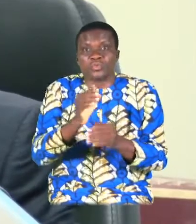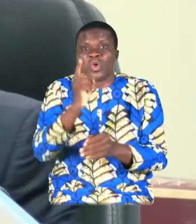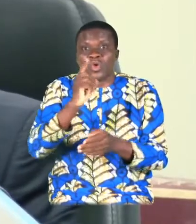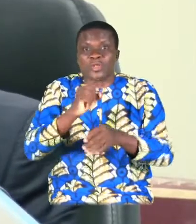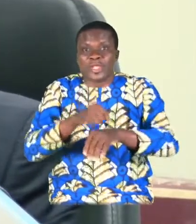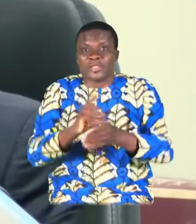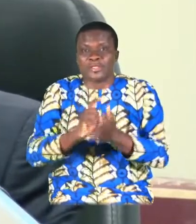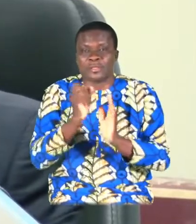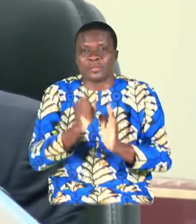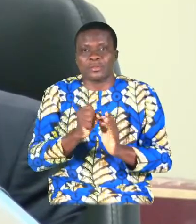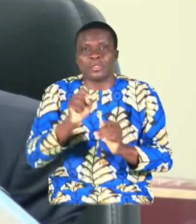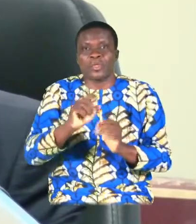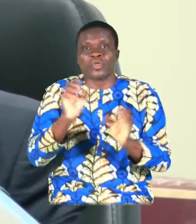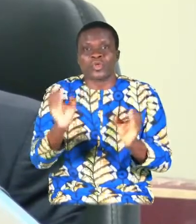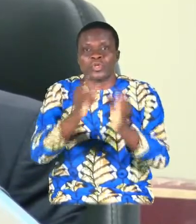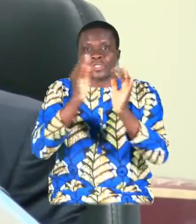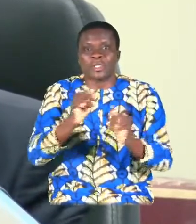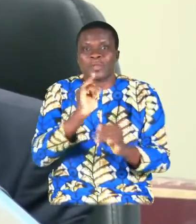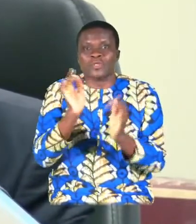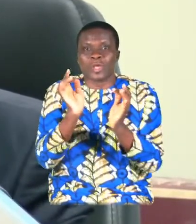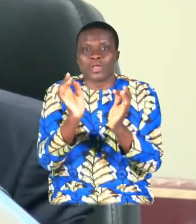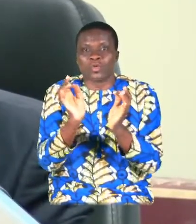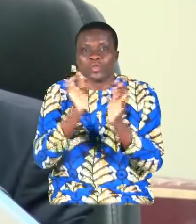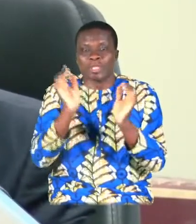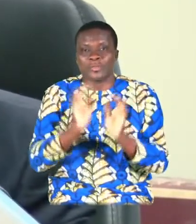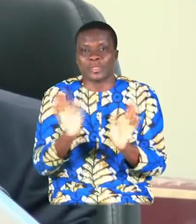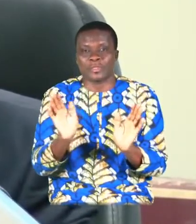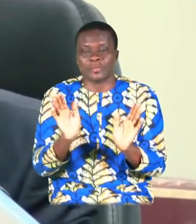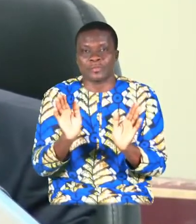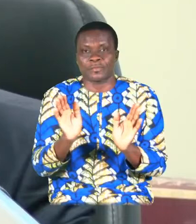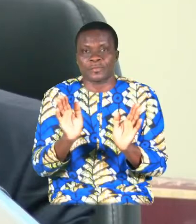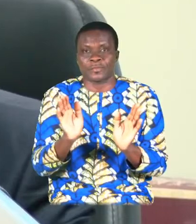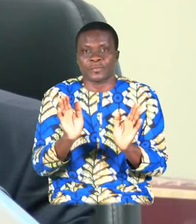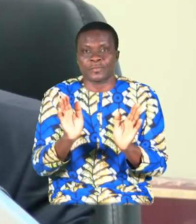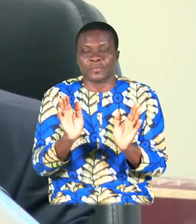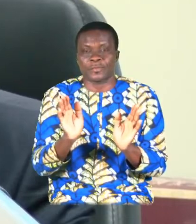instant, qu'un célébrant soit contaminé